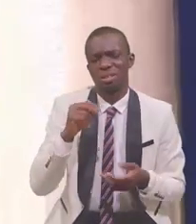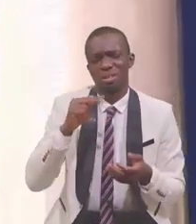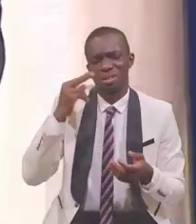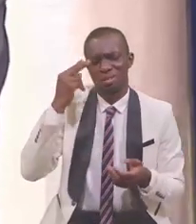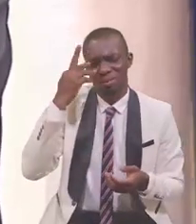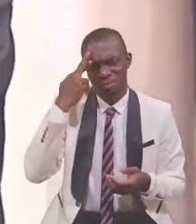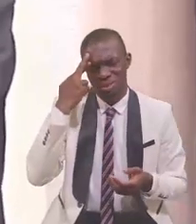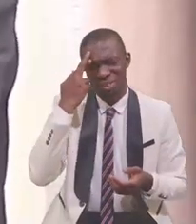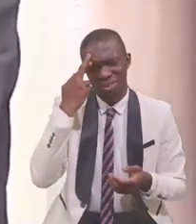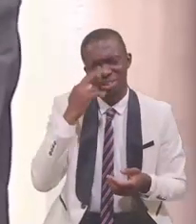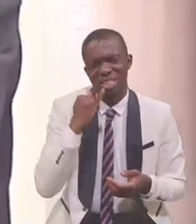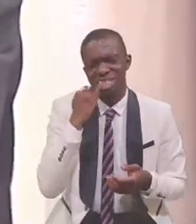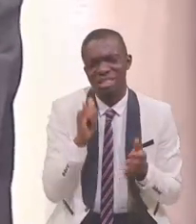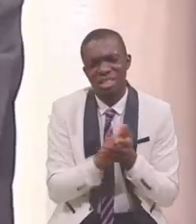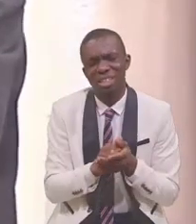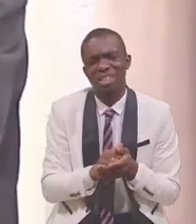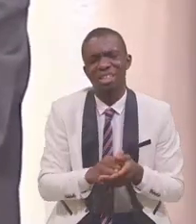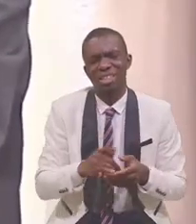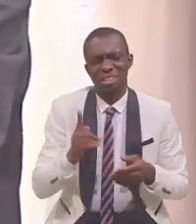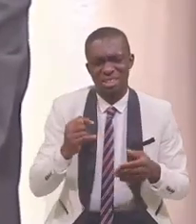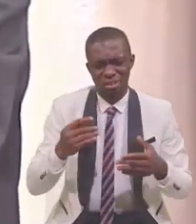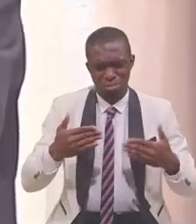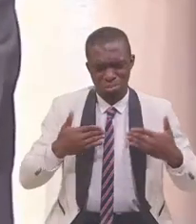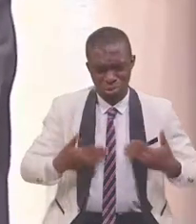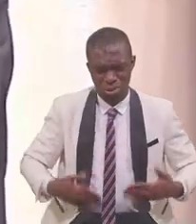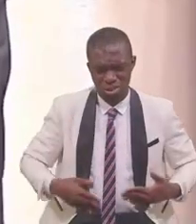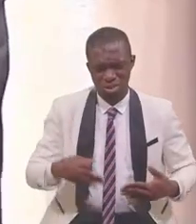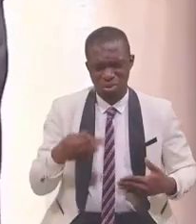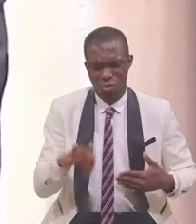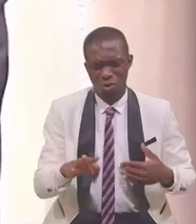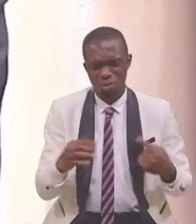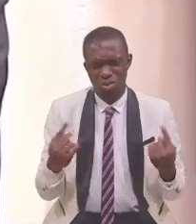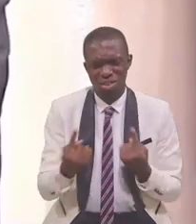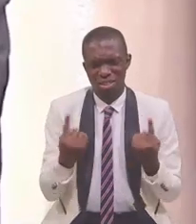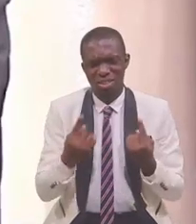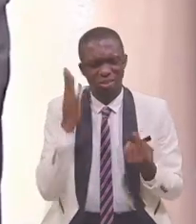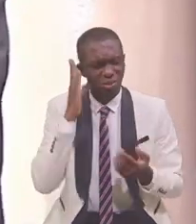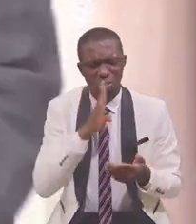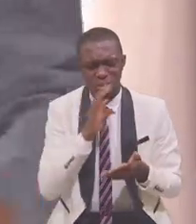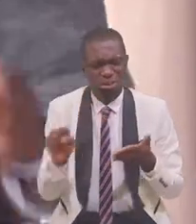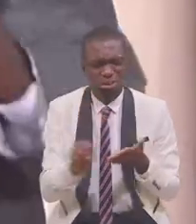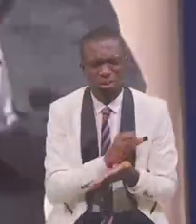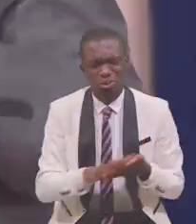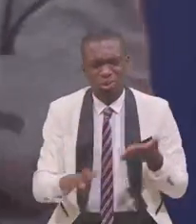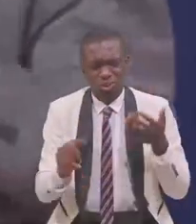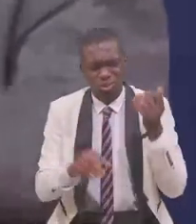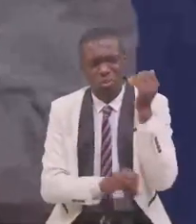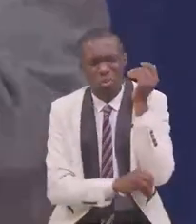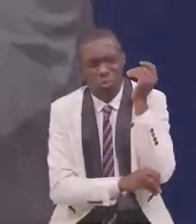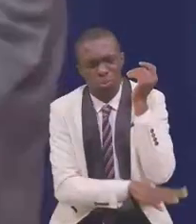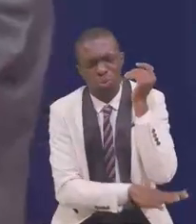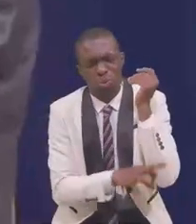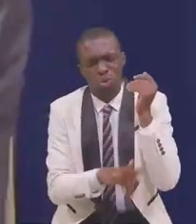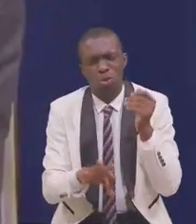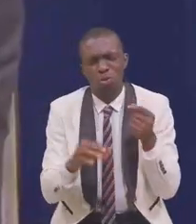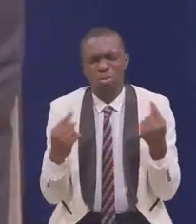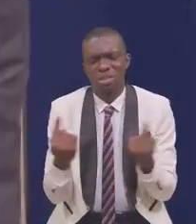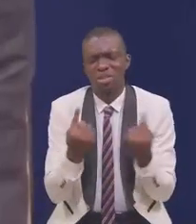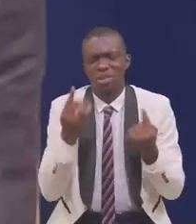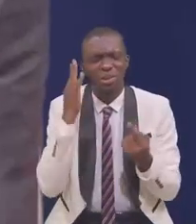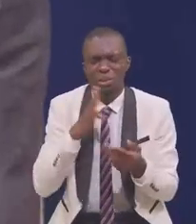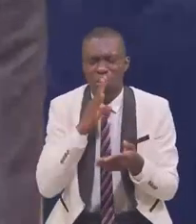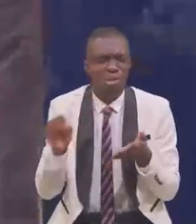est que le corps du péché soit détruit. L'objectif de la sanctification est que vous soyez purs